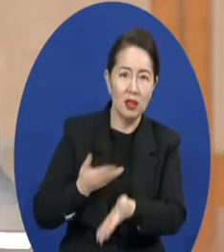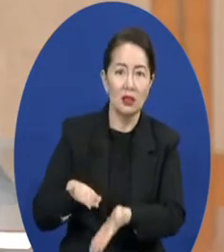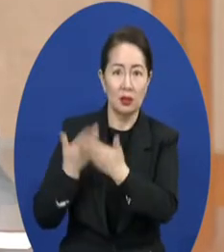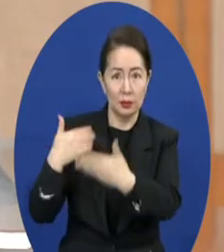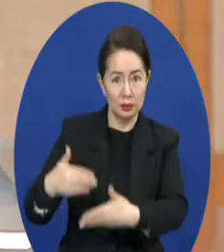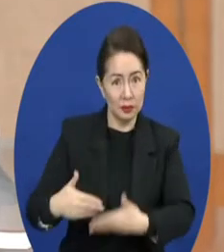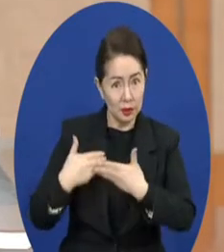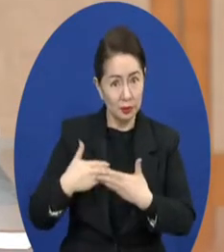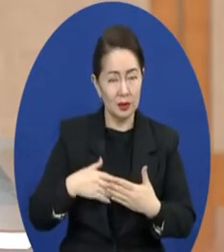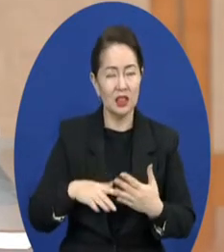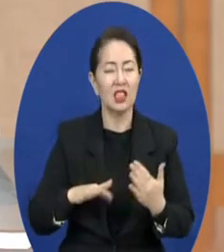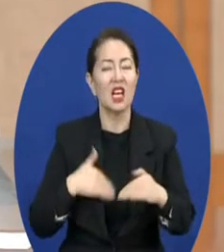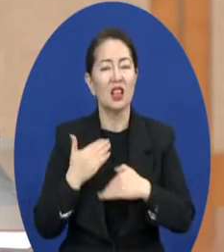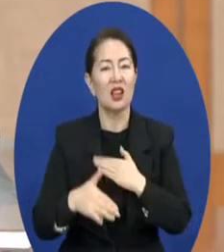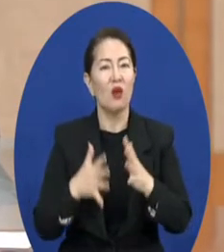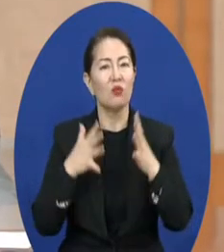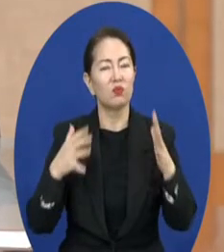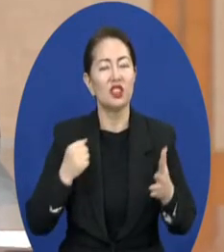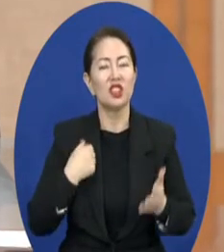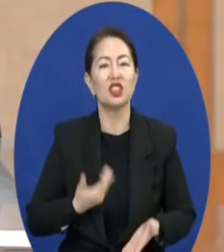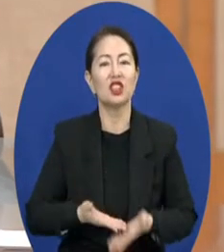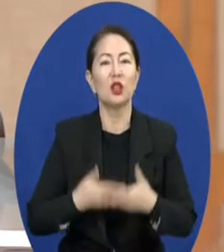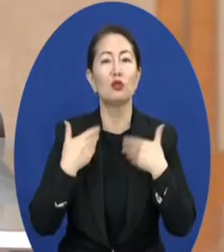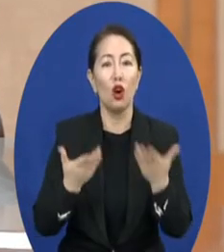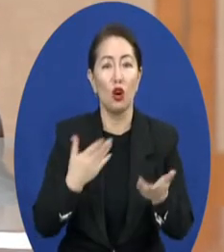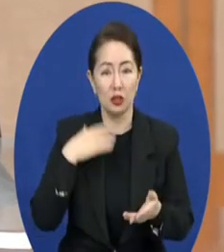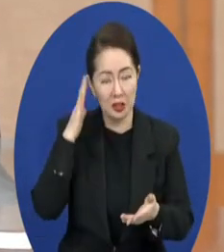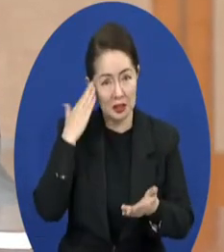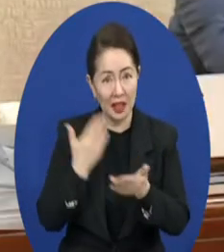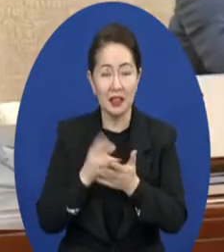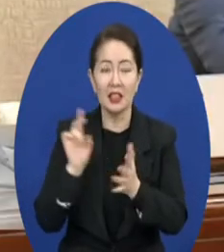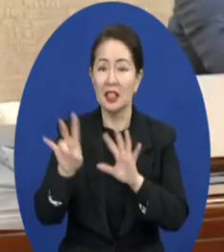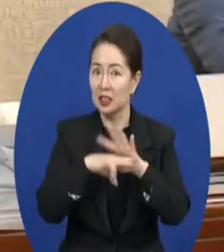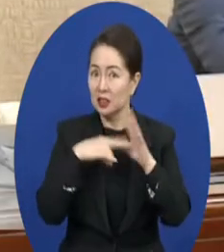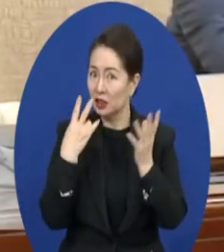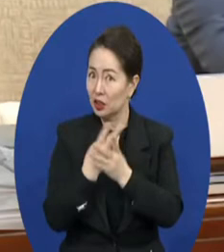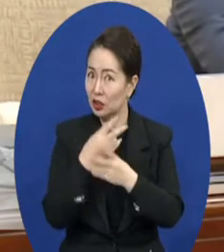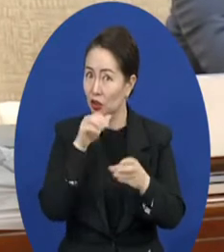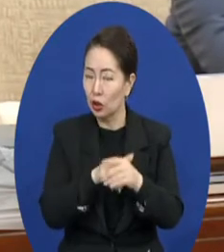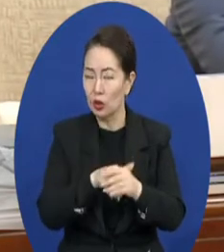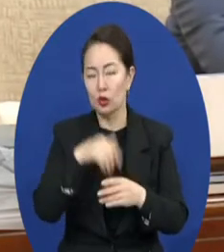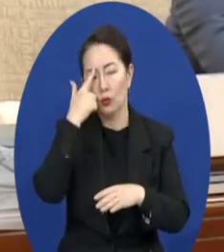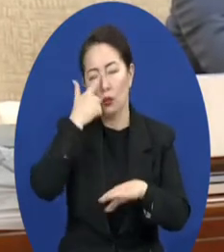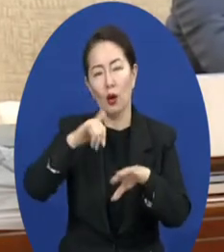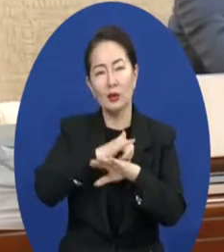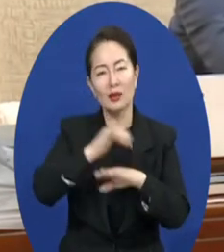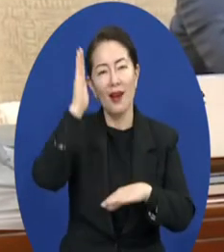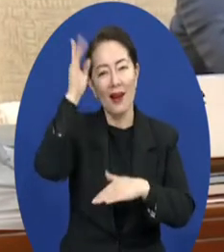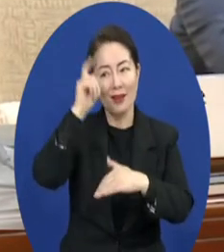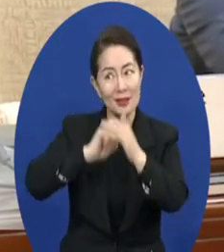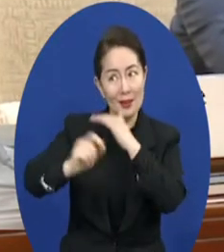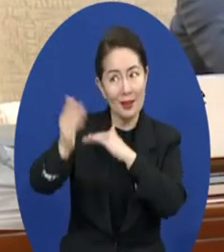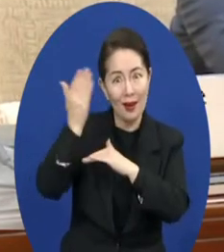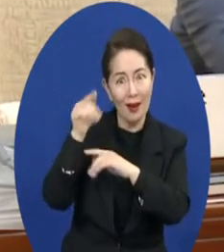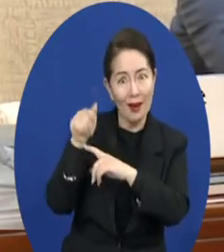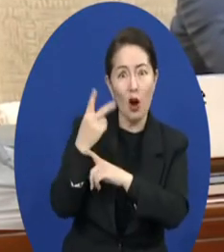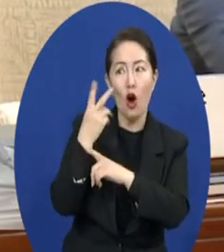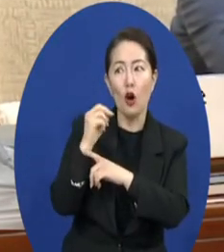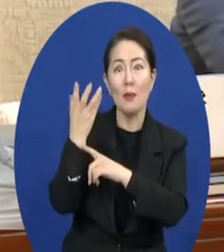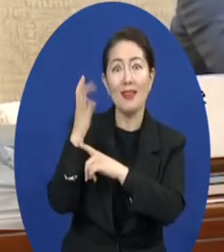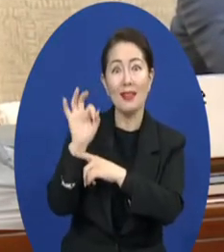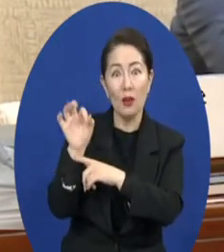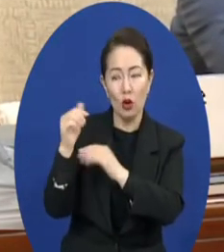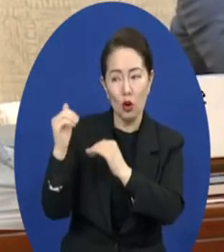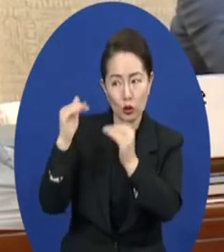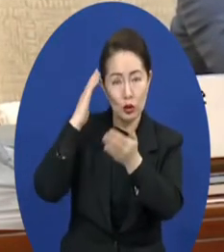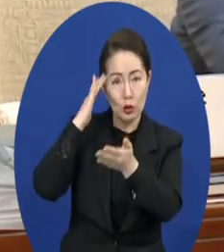бэрхшээлийг хамтдаа даван туулж, харилцан дэмжлэг үзүүлэхээр санал нэгдсэн байна. Монгол улсын алсын араа 2050 урт хугацааны хөгжлийн бодлого, шин